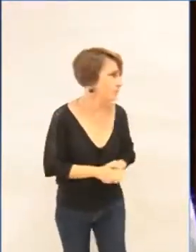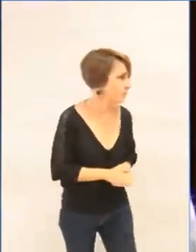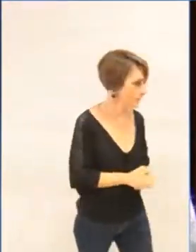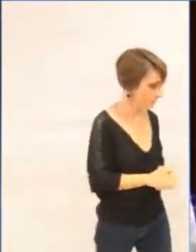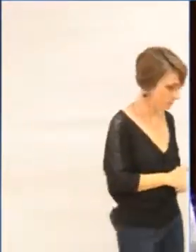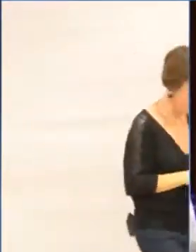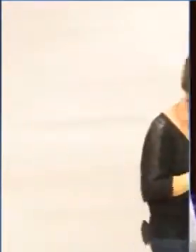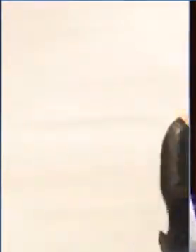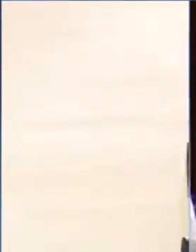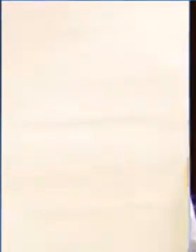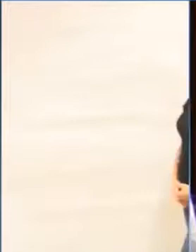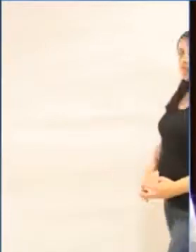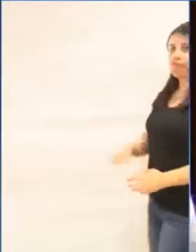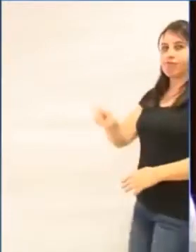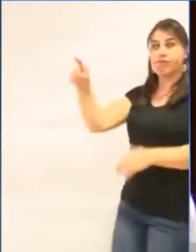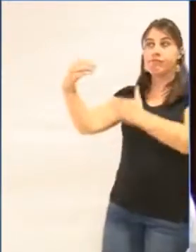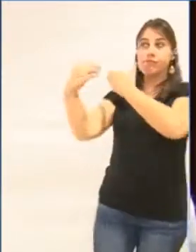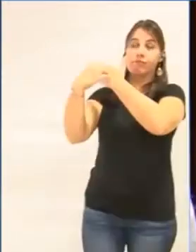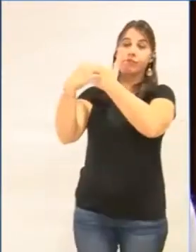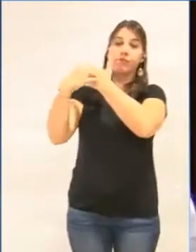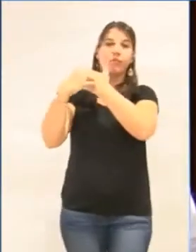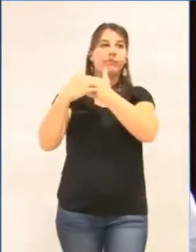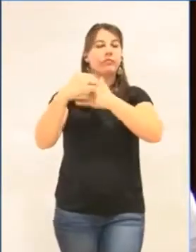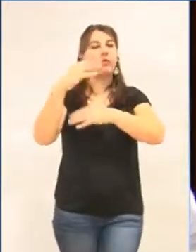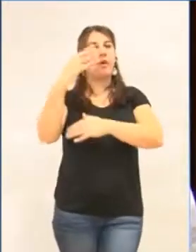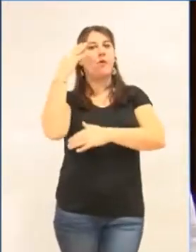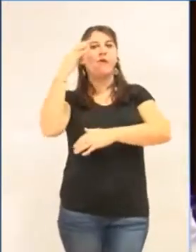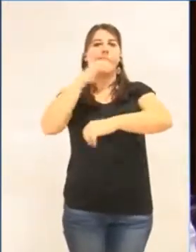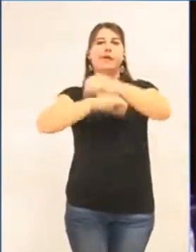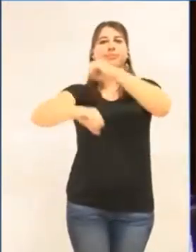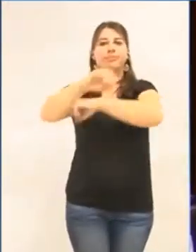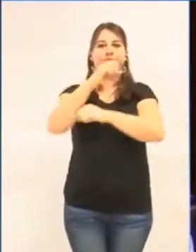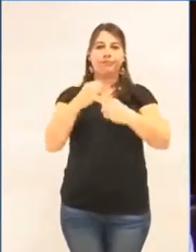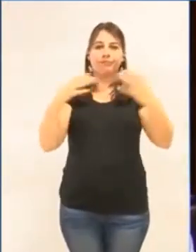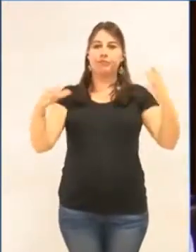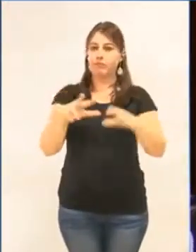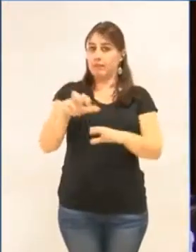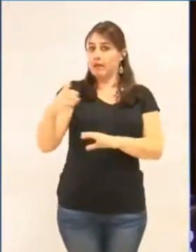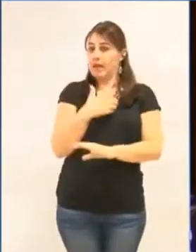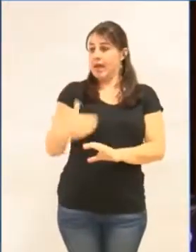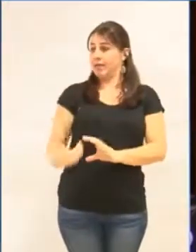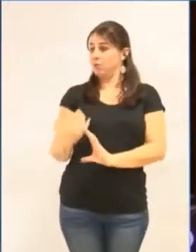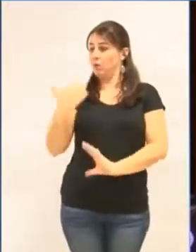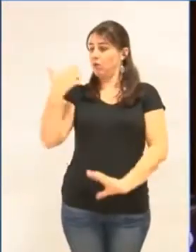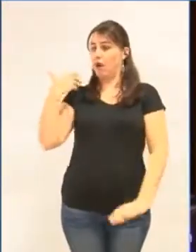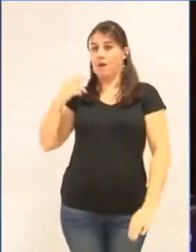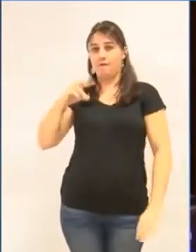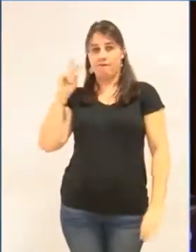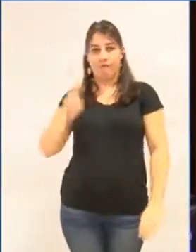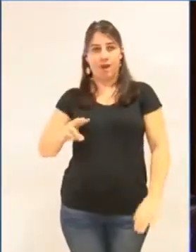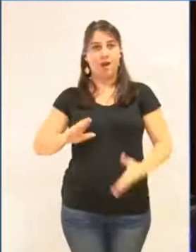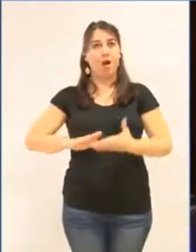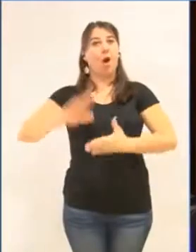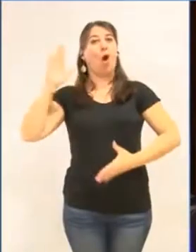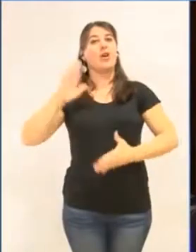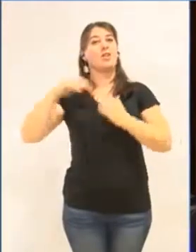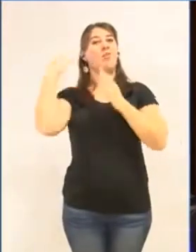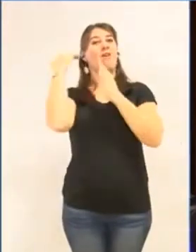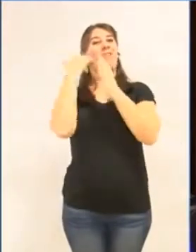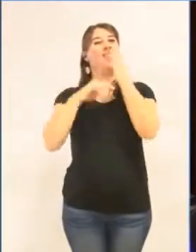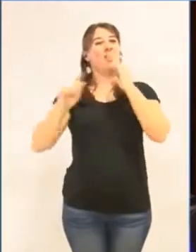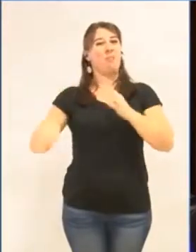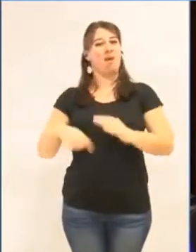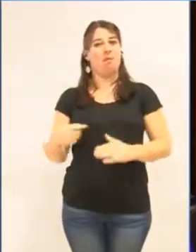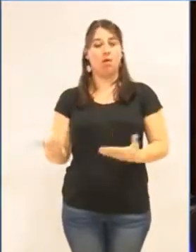la conférence de redéploiement que nous avions mise en place lors du précédent mandat n'a pas tenu les engagements qu'elle aurait été censée